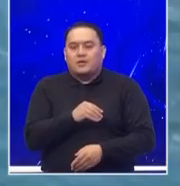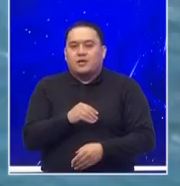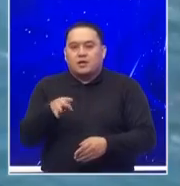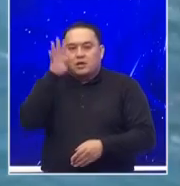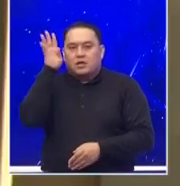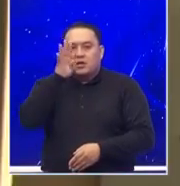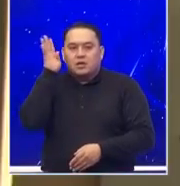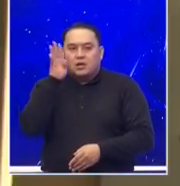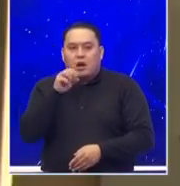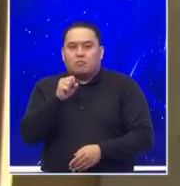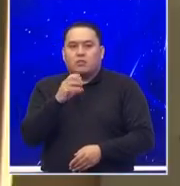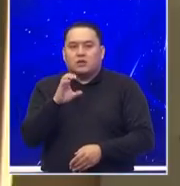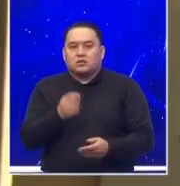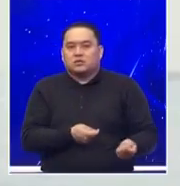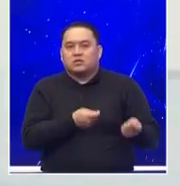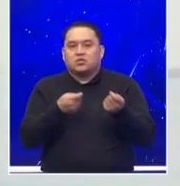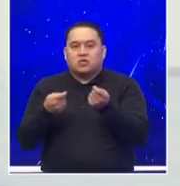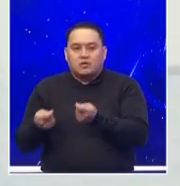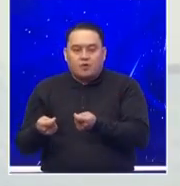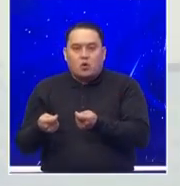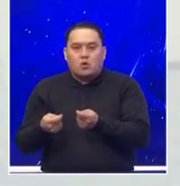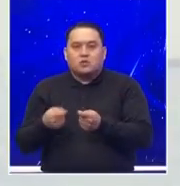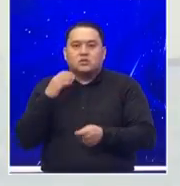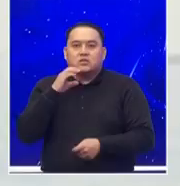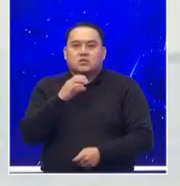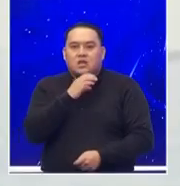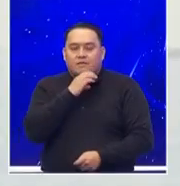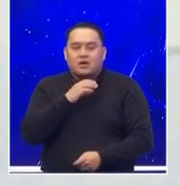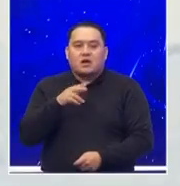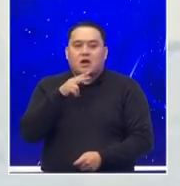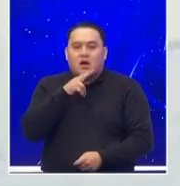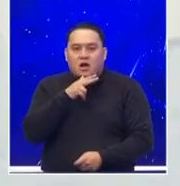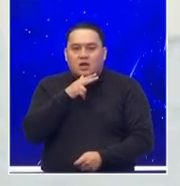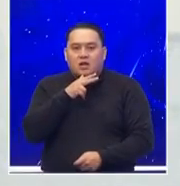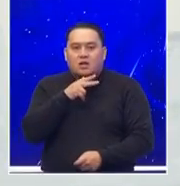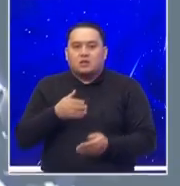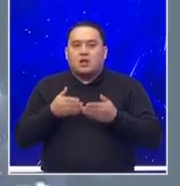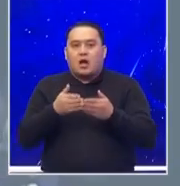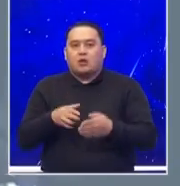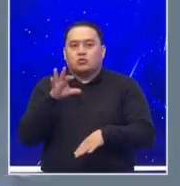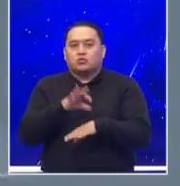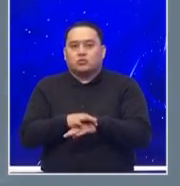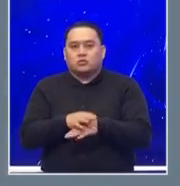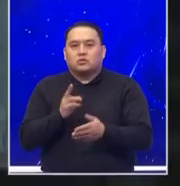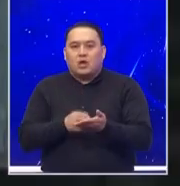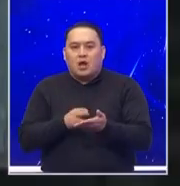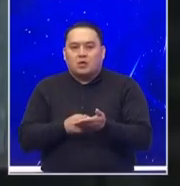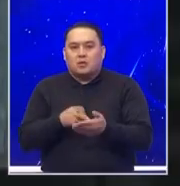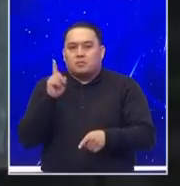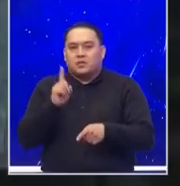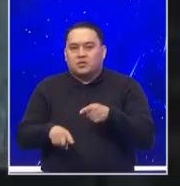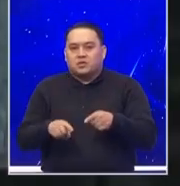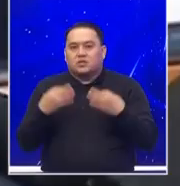Иранның Бендер Аббас портына жеткізілді. Ал оңтүстік Корея сыртқы істер министрлігі де танкердің ұсталғанын растап, оны тез